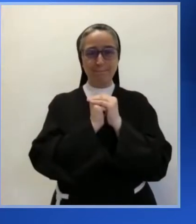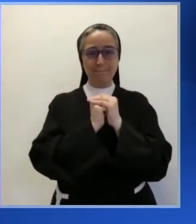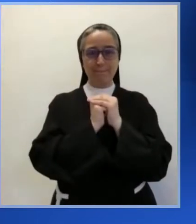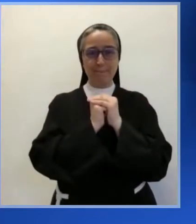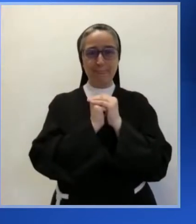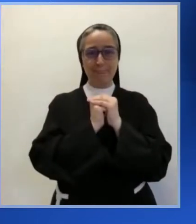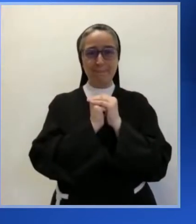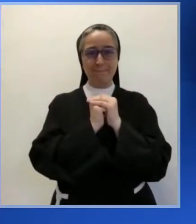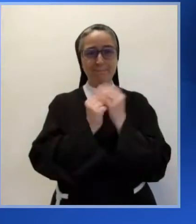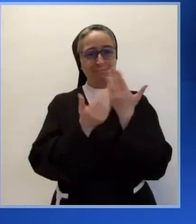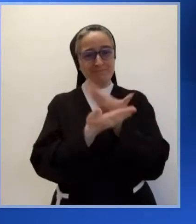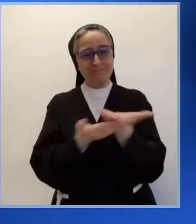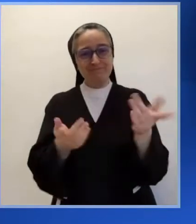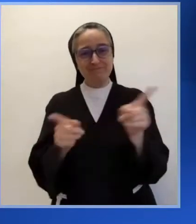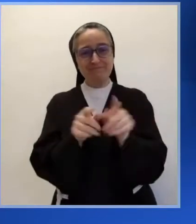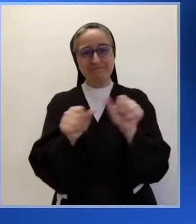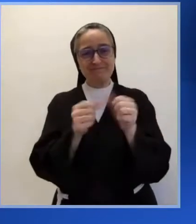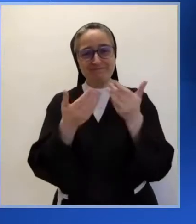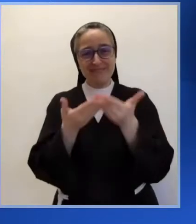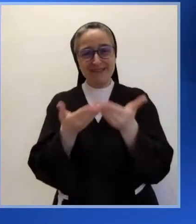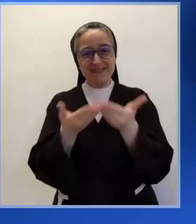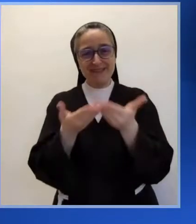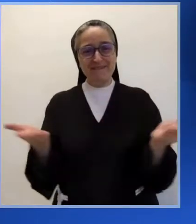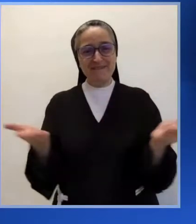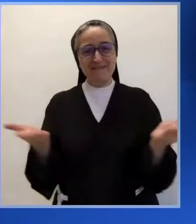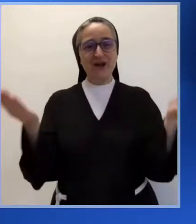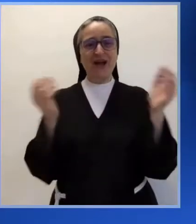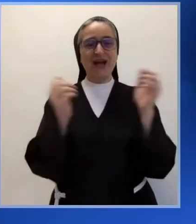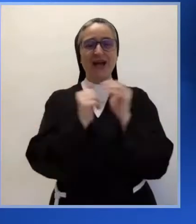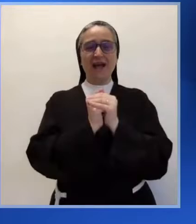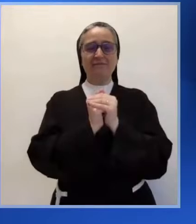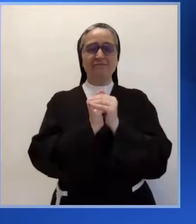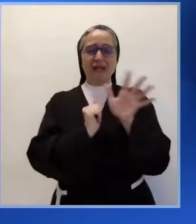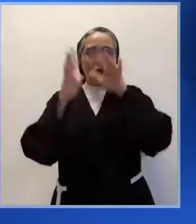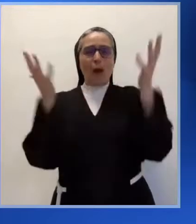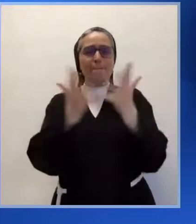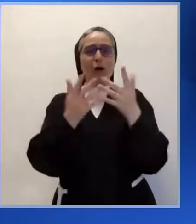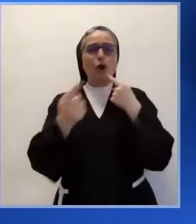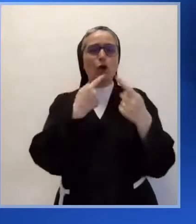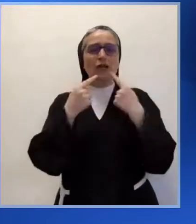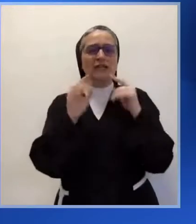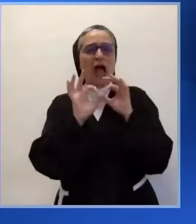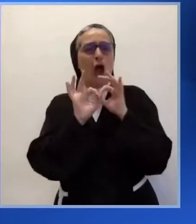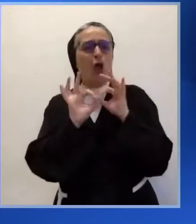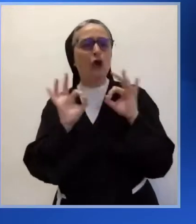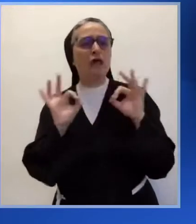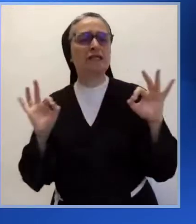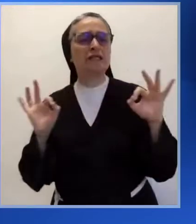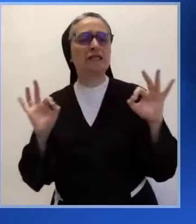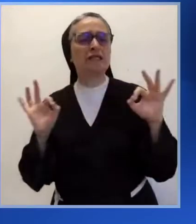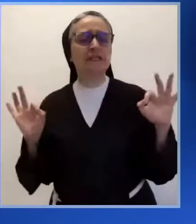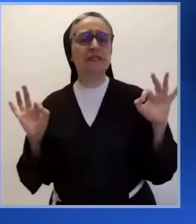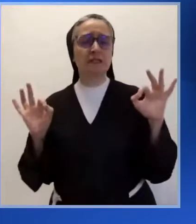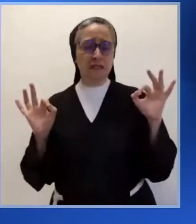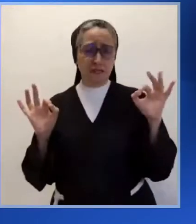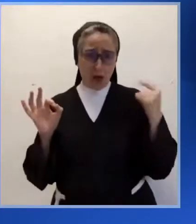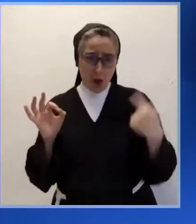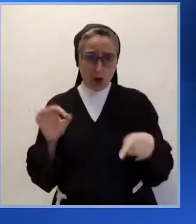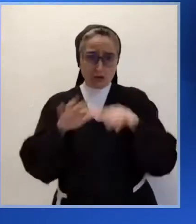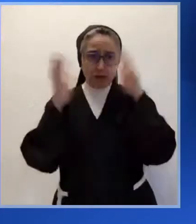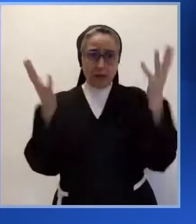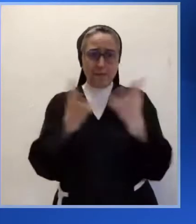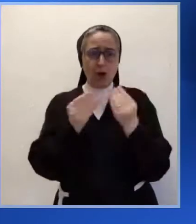Sorelle e fratelli, che cosa sarebbe il mondo senza il dialogo paziente di tante persone